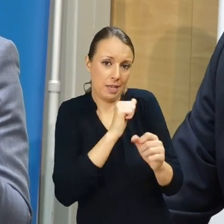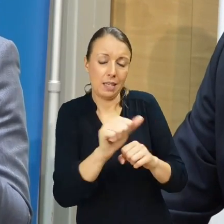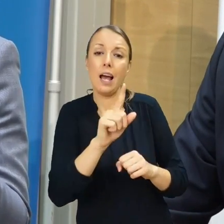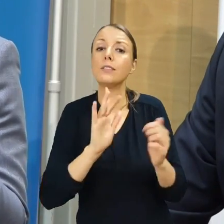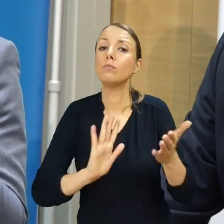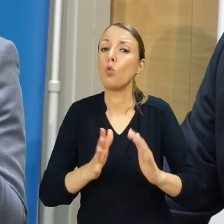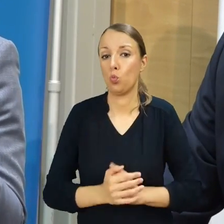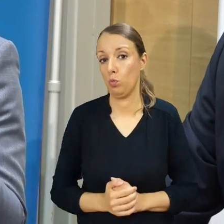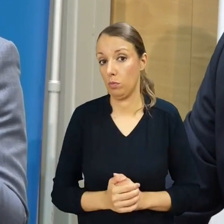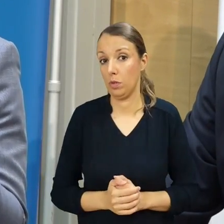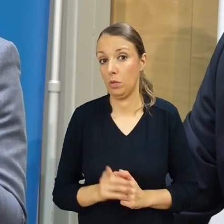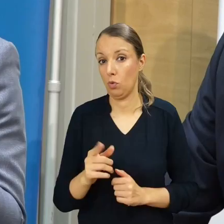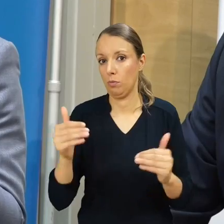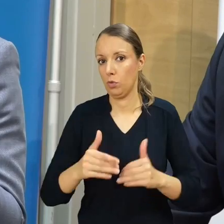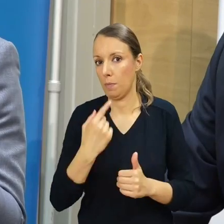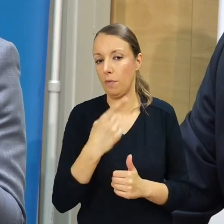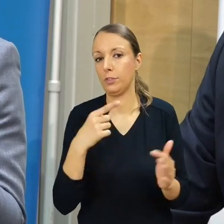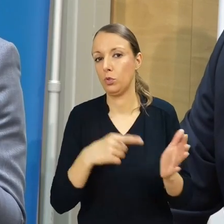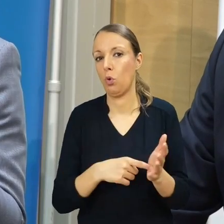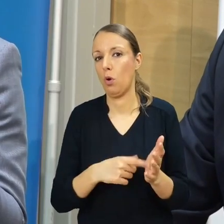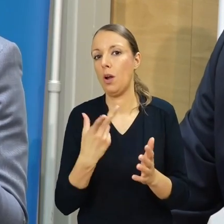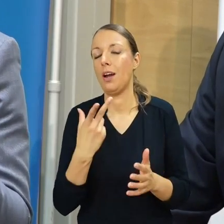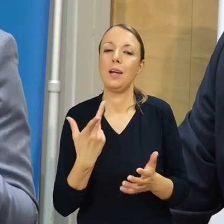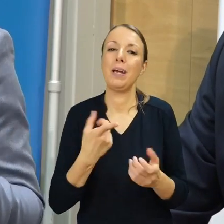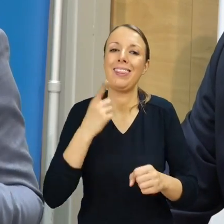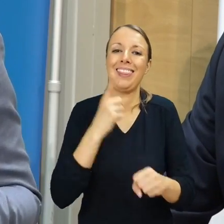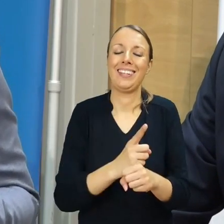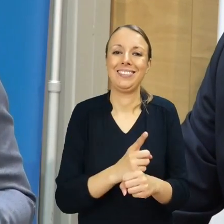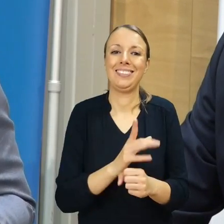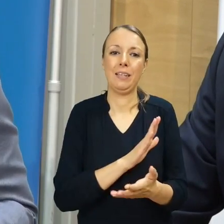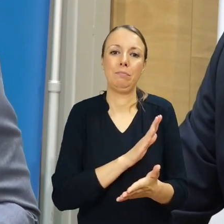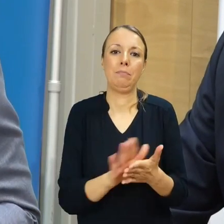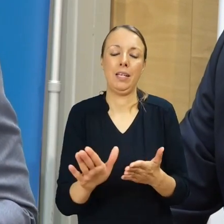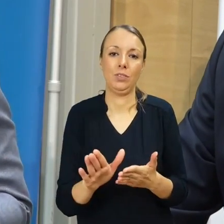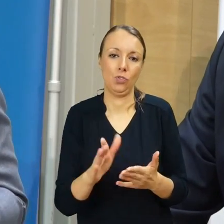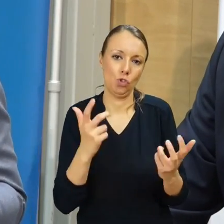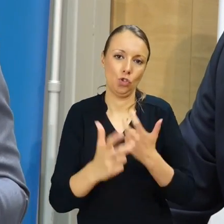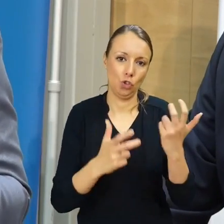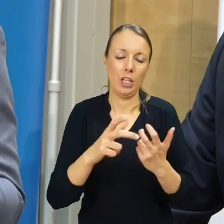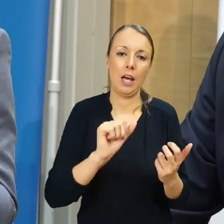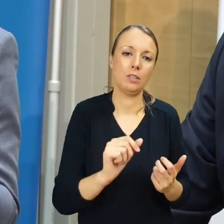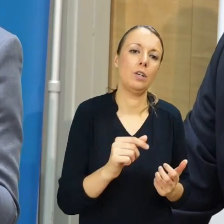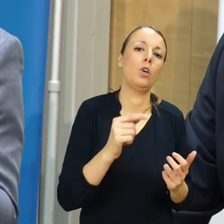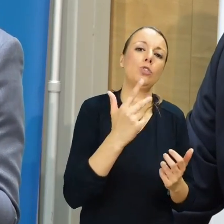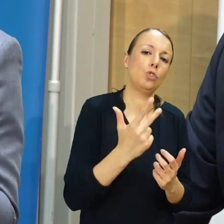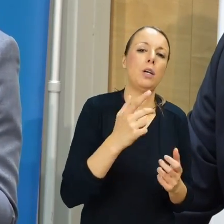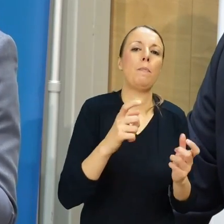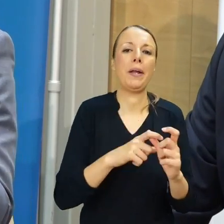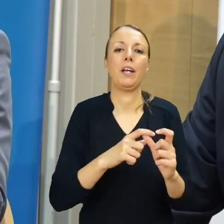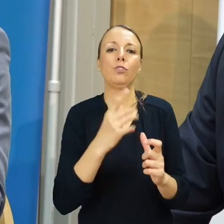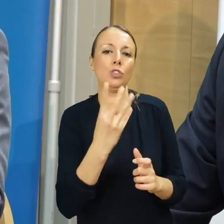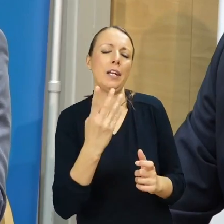to jest ta niedecyzyjna czynność w rozumieniu artykułu 3, paragraf 2, punkt 4 prawa o postępowaniu przed sądami